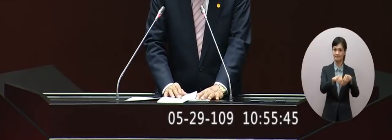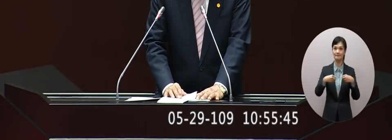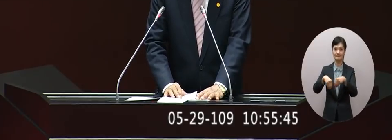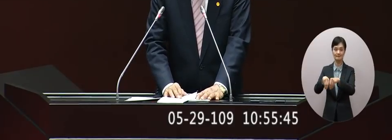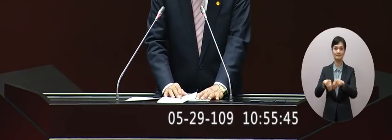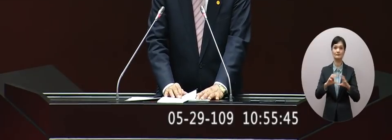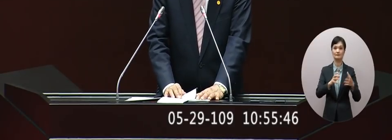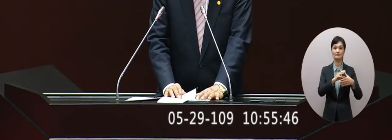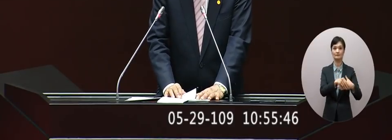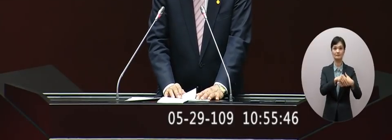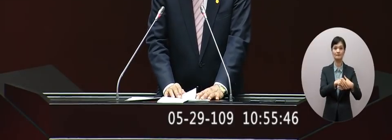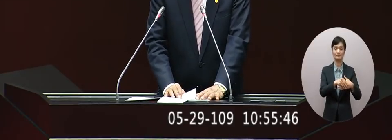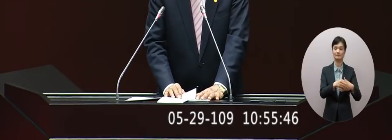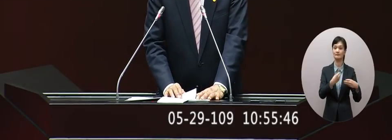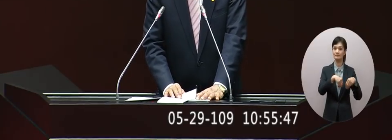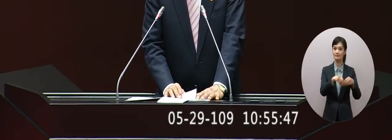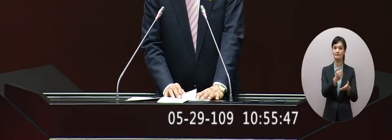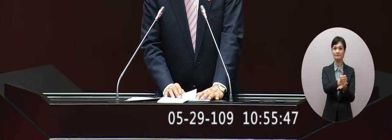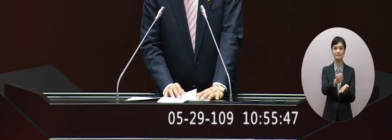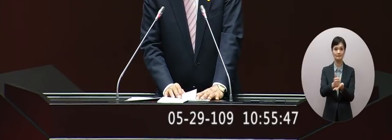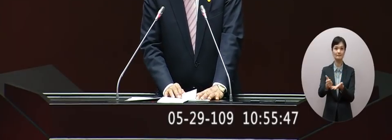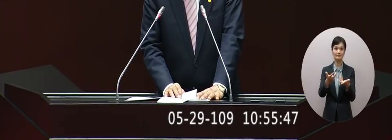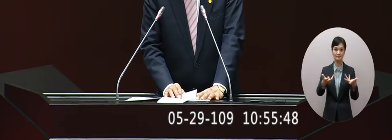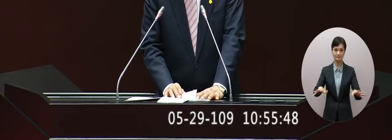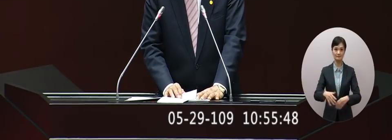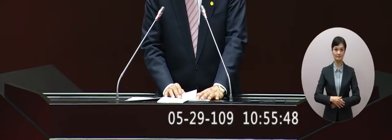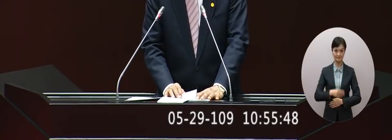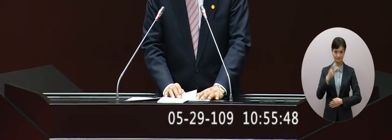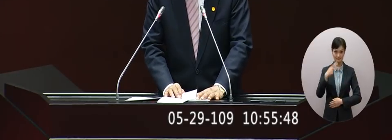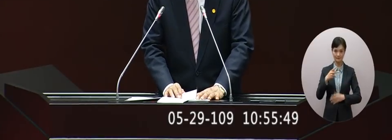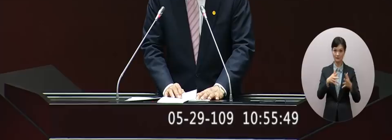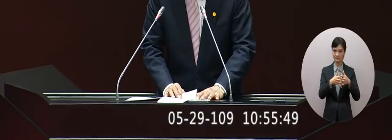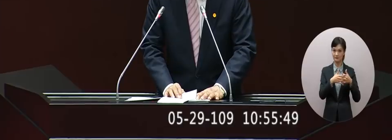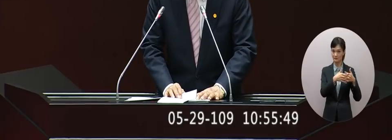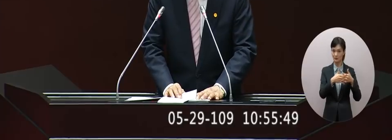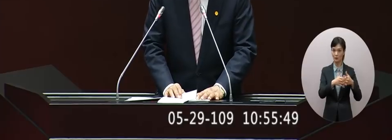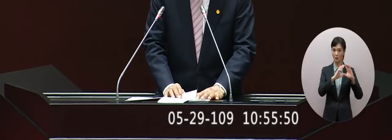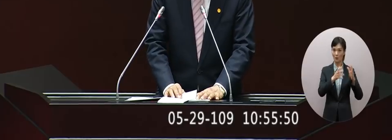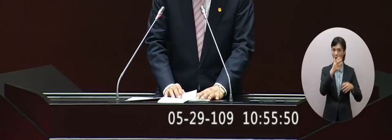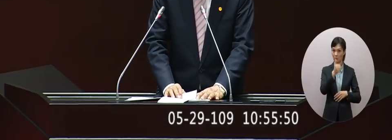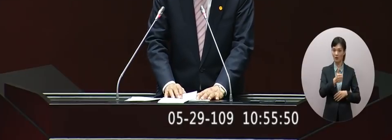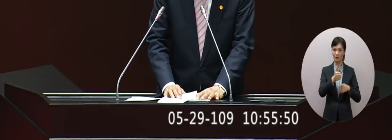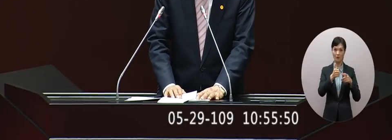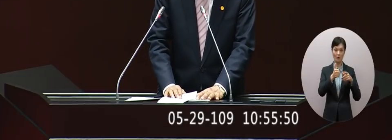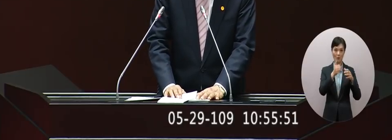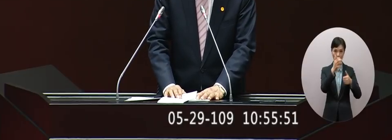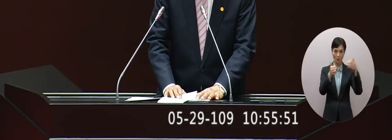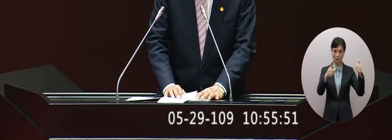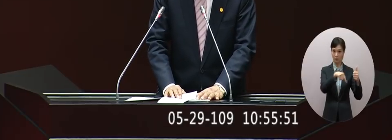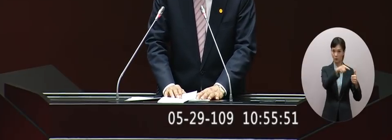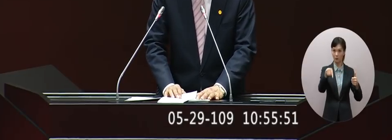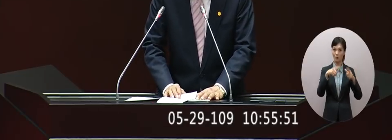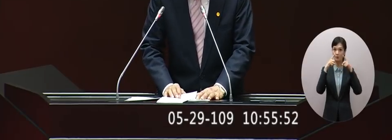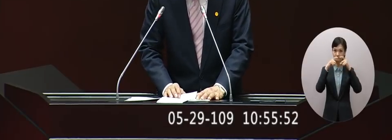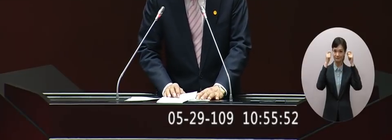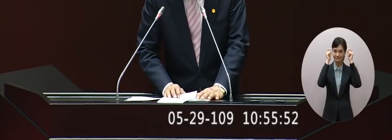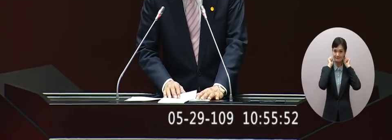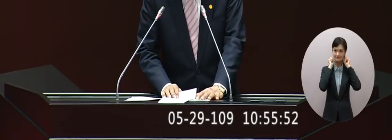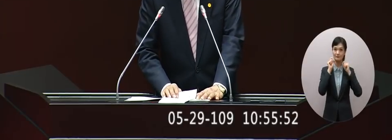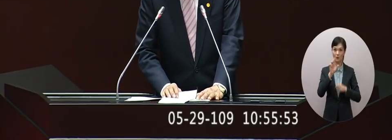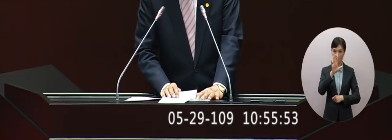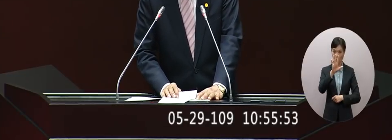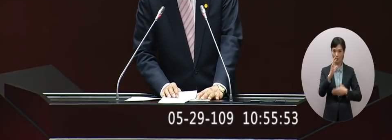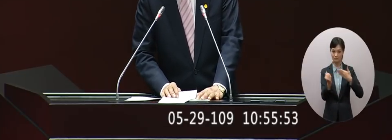邦，甚至于就挂在白宫官员的脸上。台湾 can